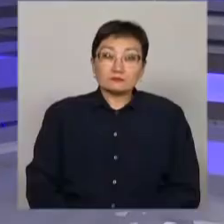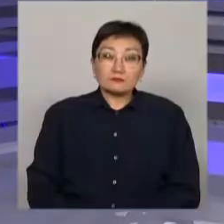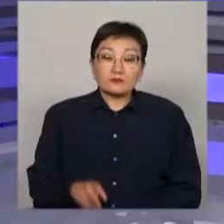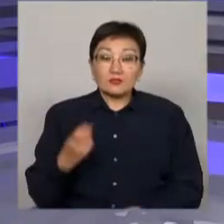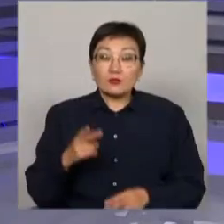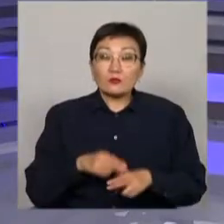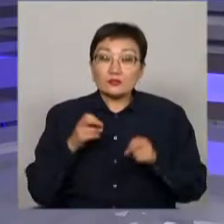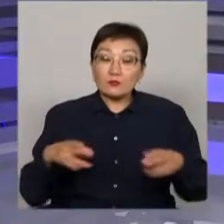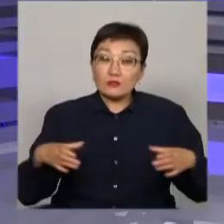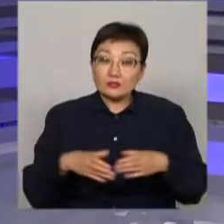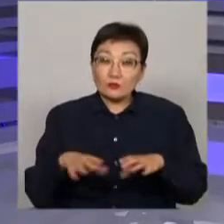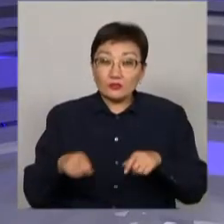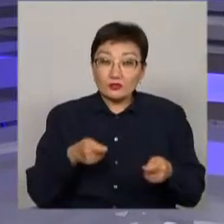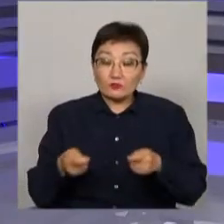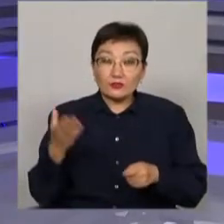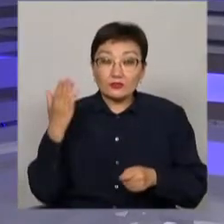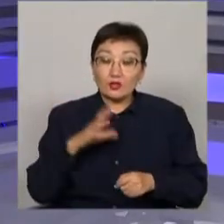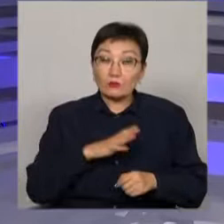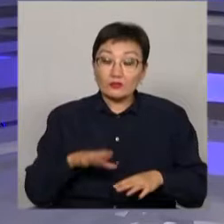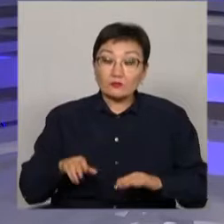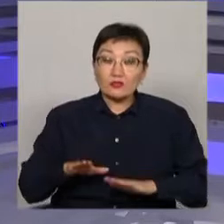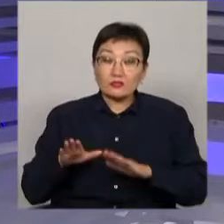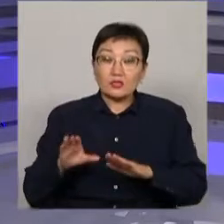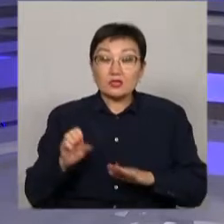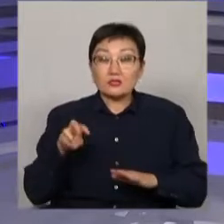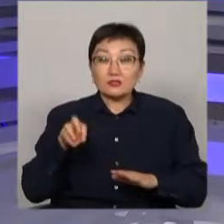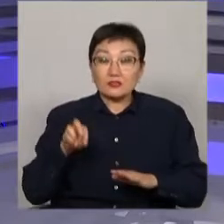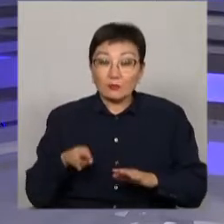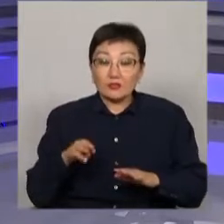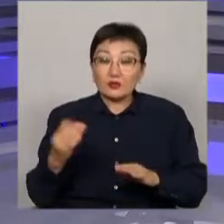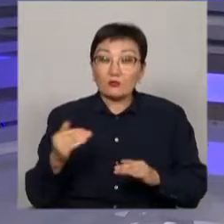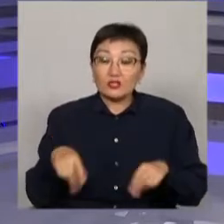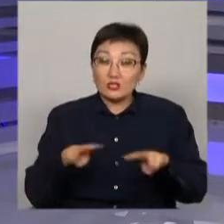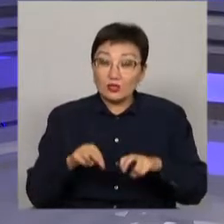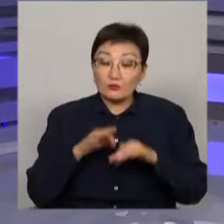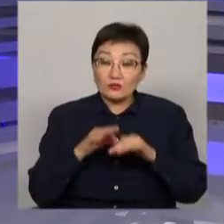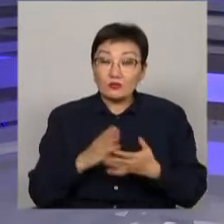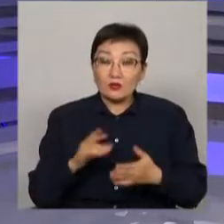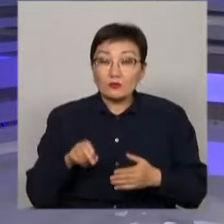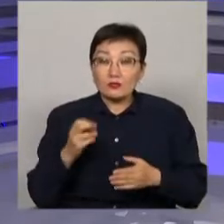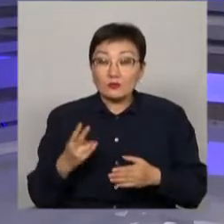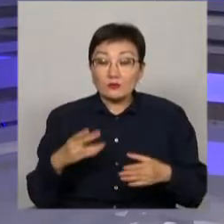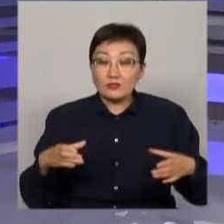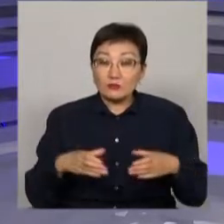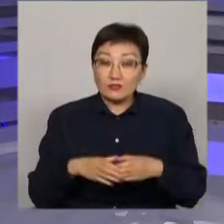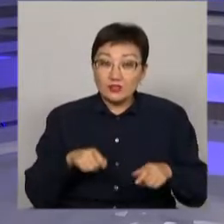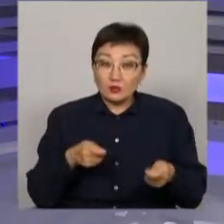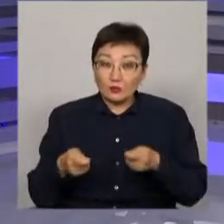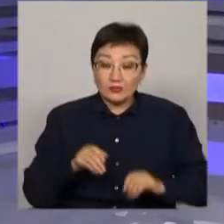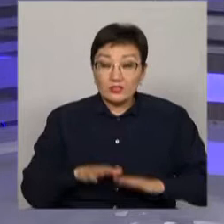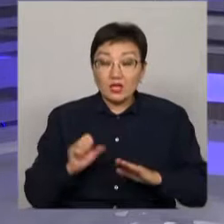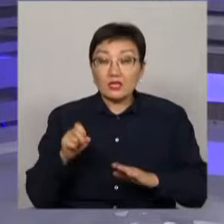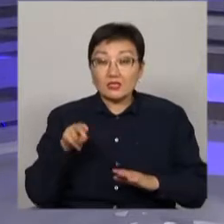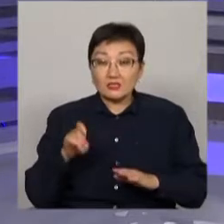Ұлттық қауіпсіздік комитет төрағасының бұрынғы орынбасары Самат Әбіштен жауап алынып жатыр. Бұл жөнінде Ұлттық қауіпсіздік комитет төрағасының орынбасары